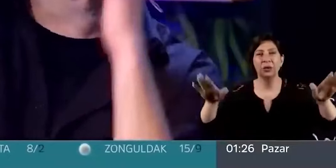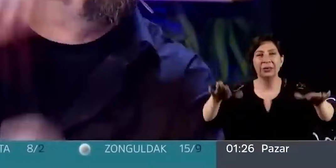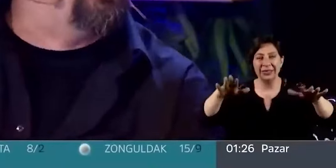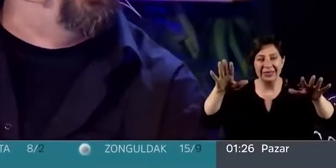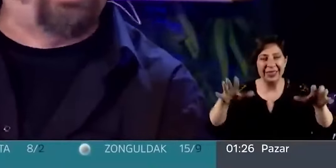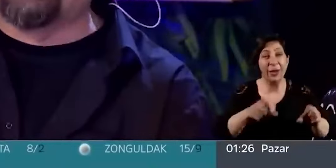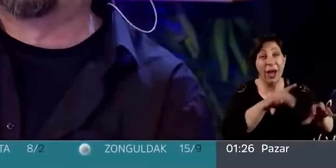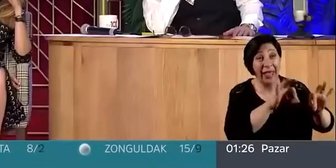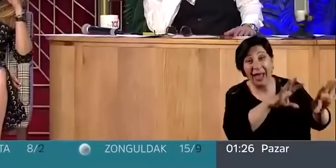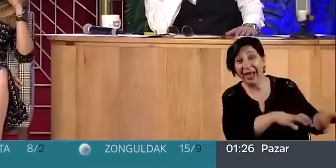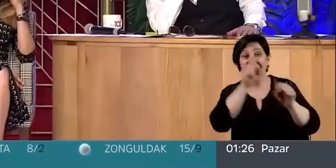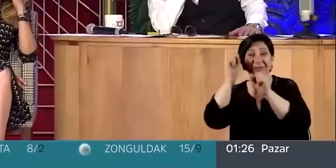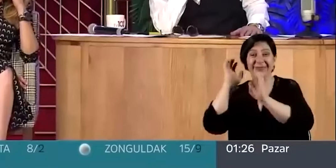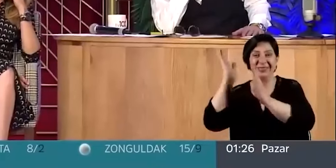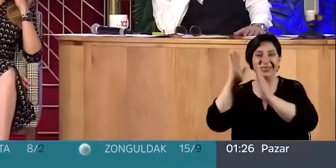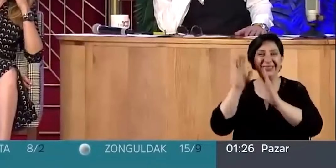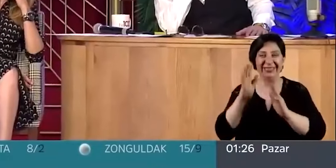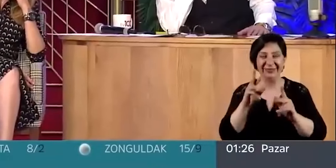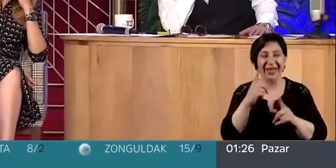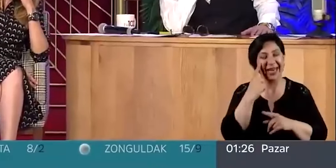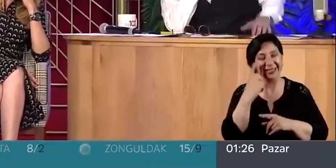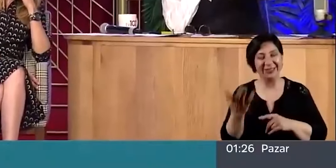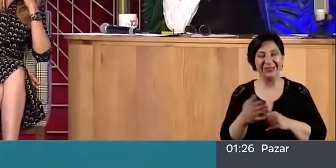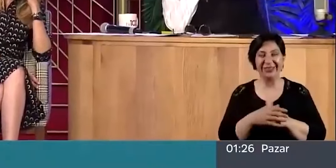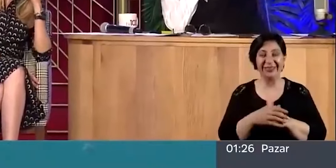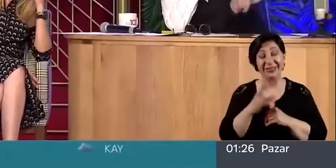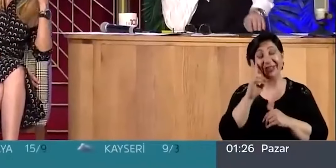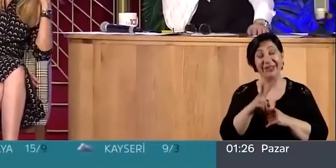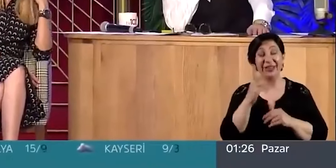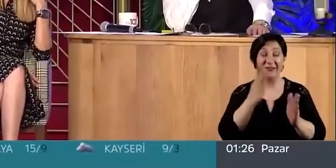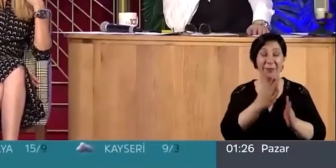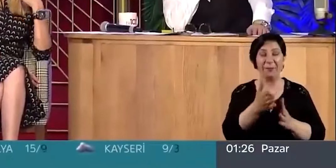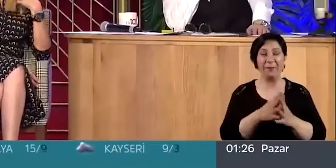kapıp gidecekler. Gitti bir tanesi, hayırlısı olsun. Görelim.